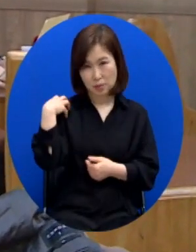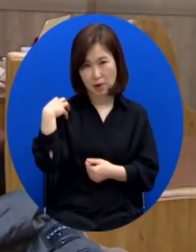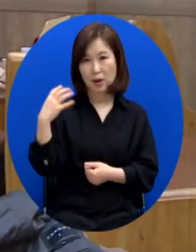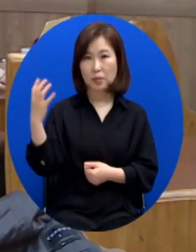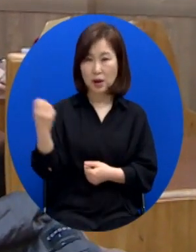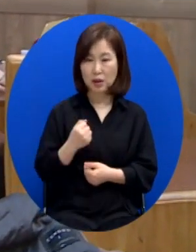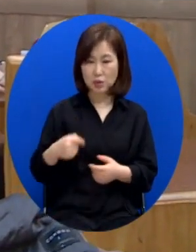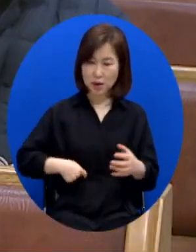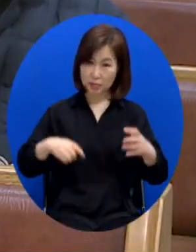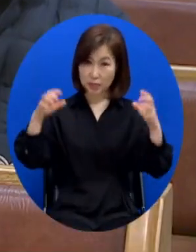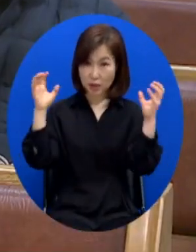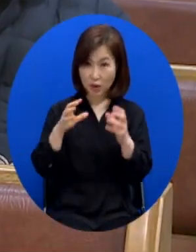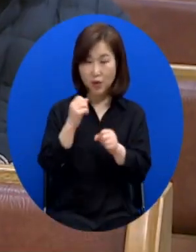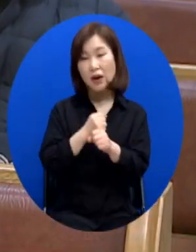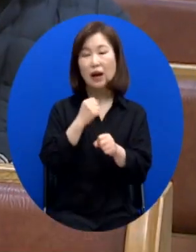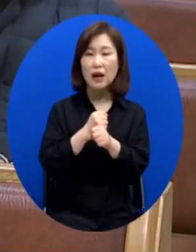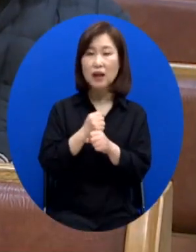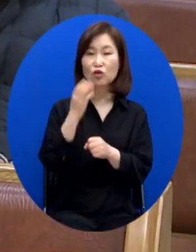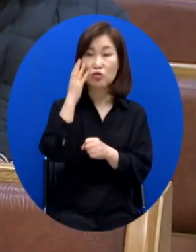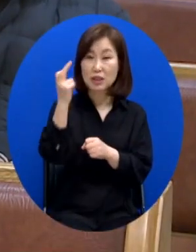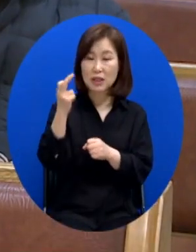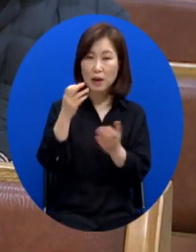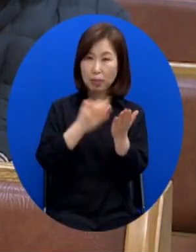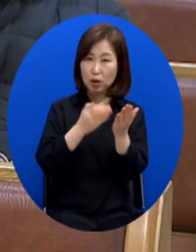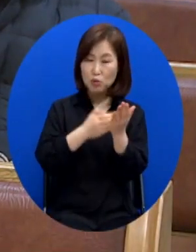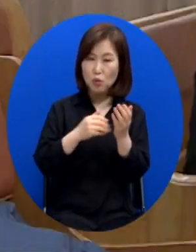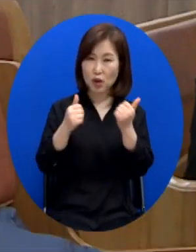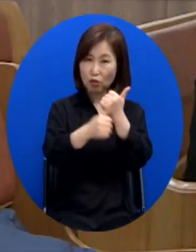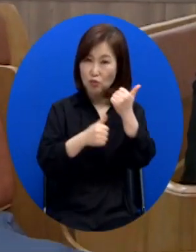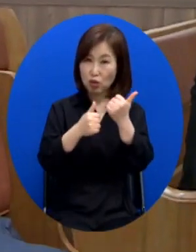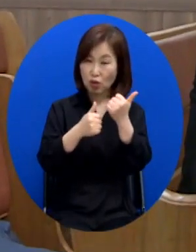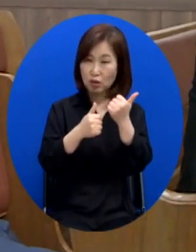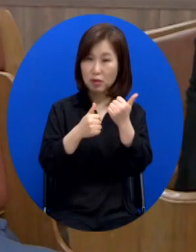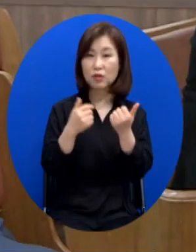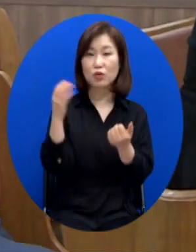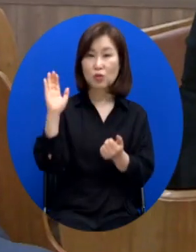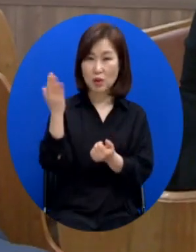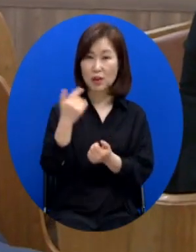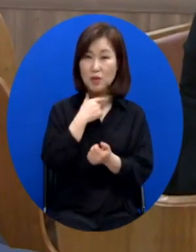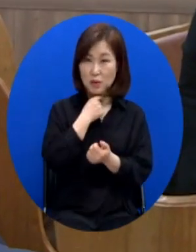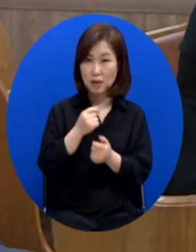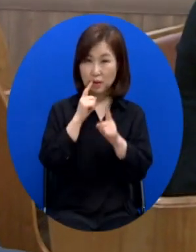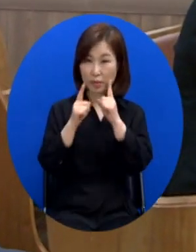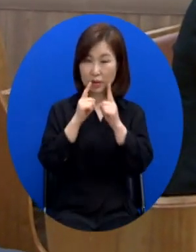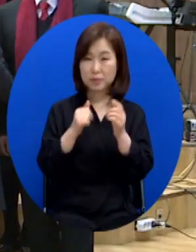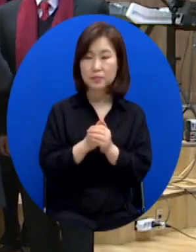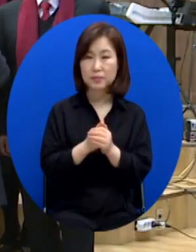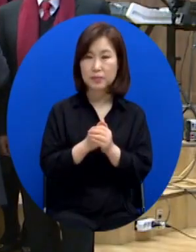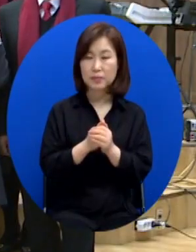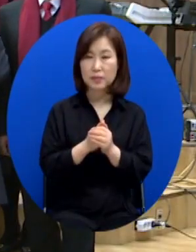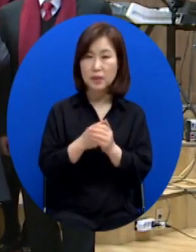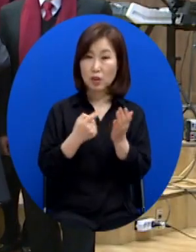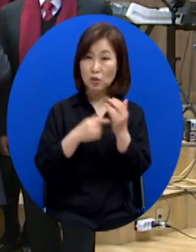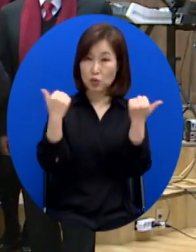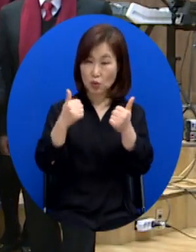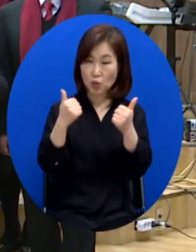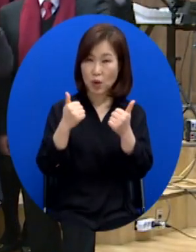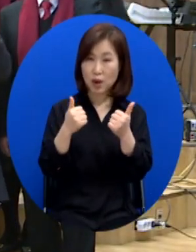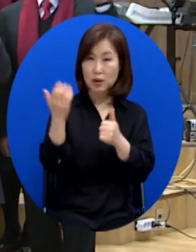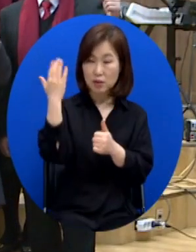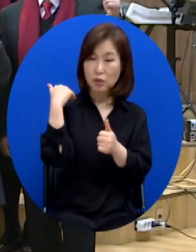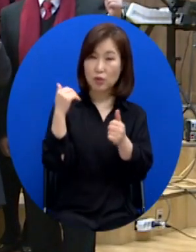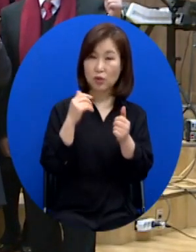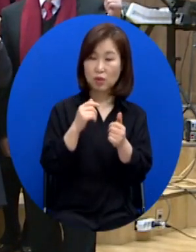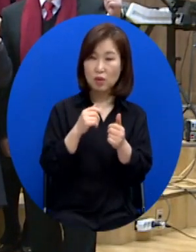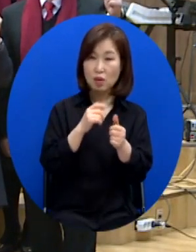가지고 합력하는 CTS 울산방송과 운영위원회가 되길 바란다고 전했습니다. 정기총회에서는 전회의록